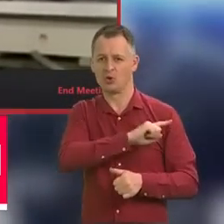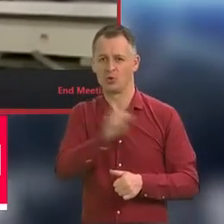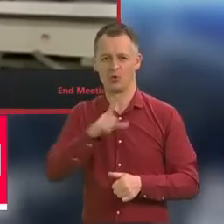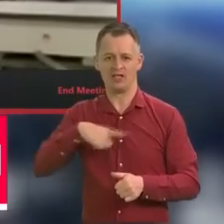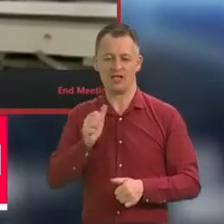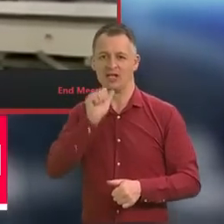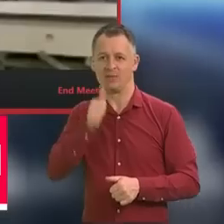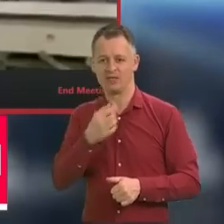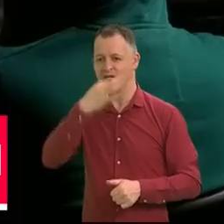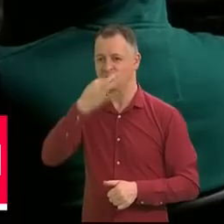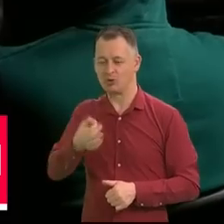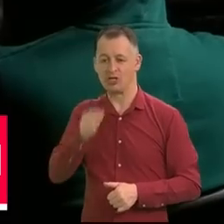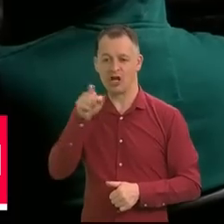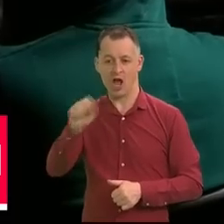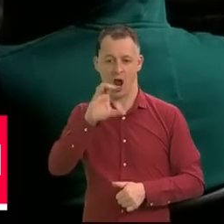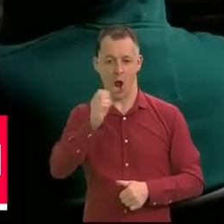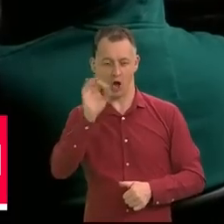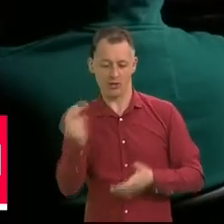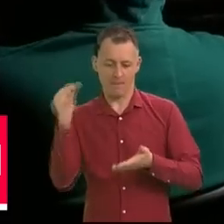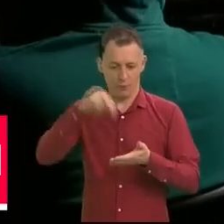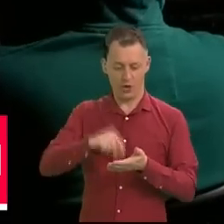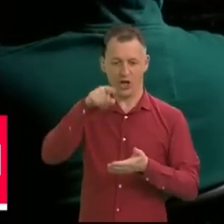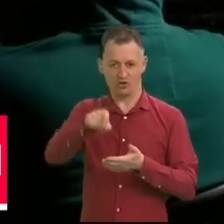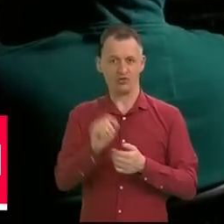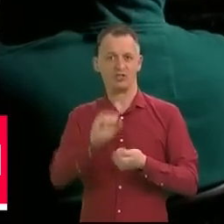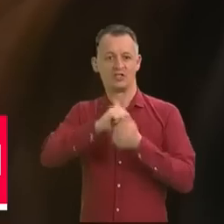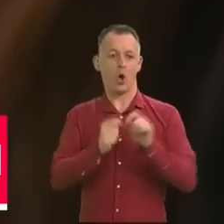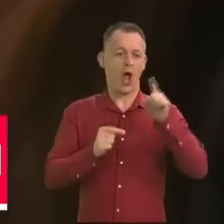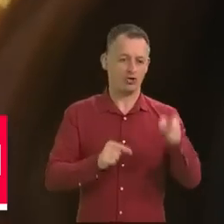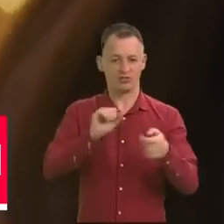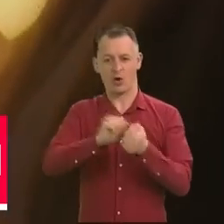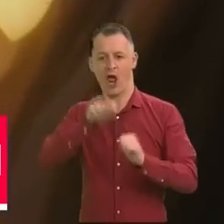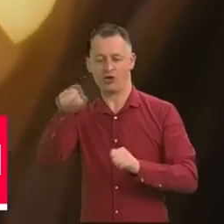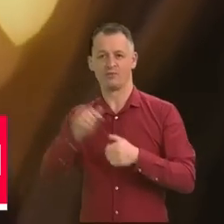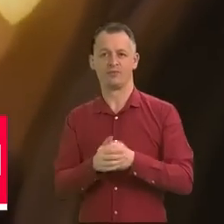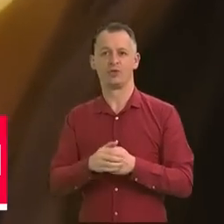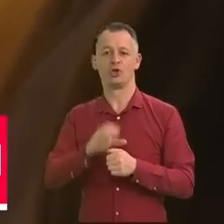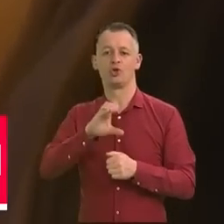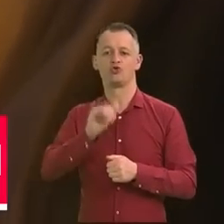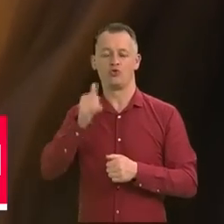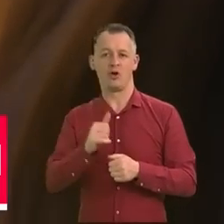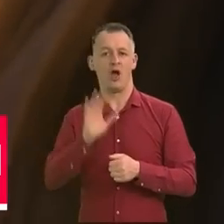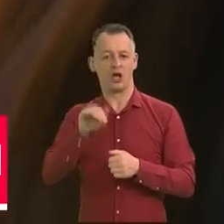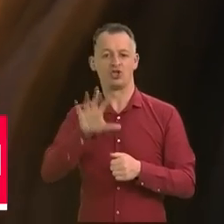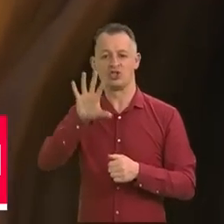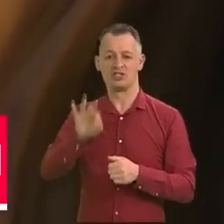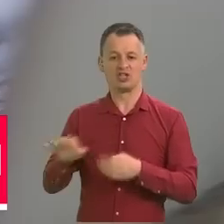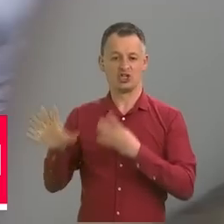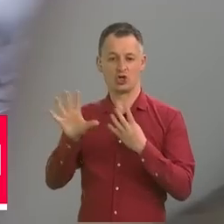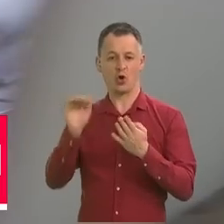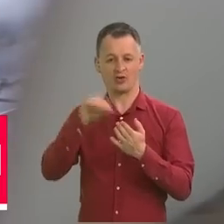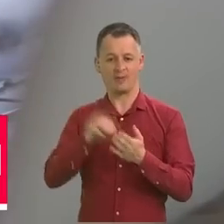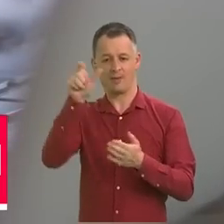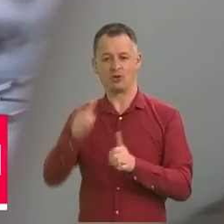să-i spună contului X, publică aici, publică aici, publică aici. Nicolae Ciucă are 59.000 de urmăritori pe Facebook, iar același tip